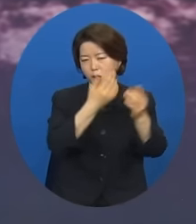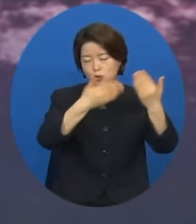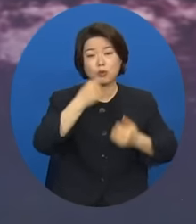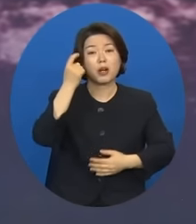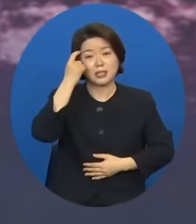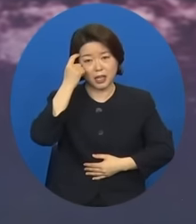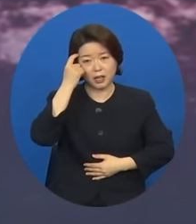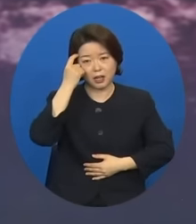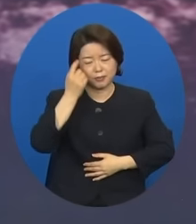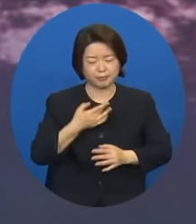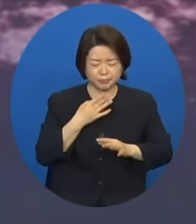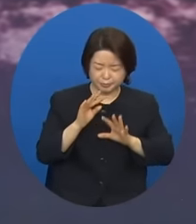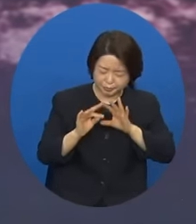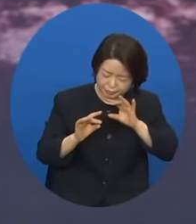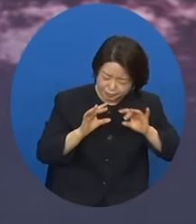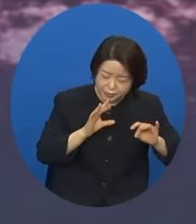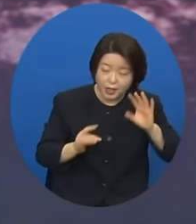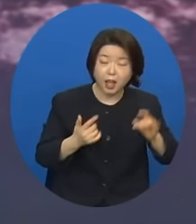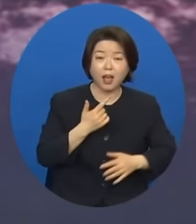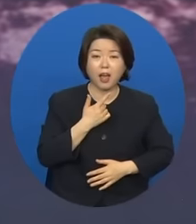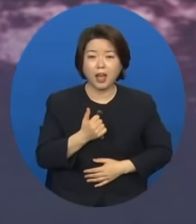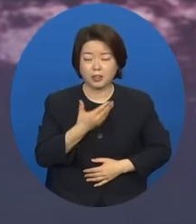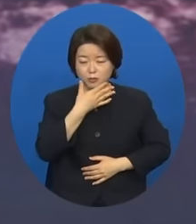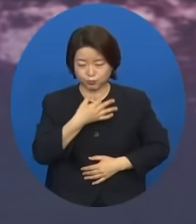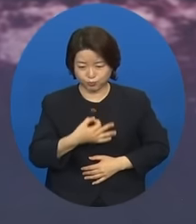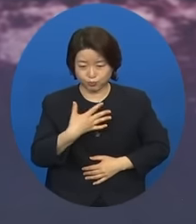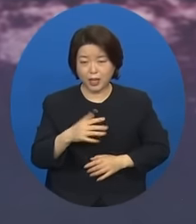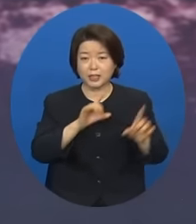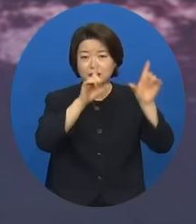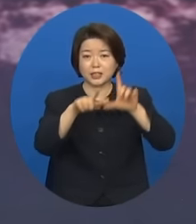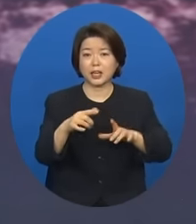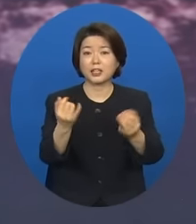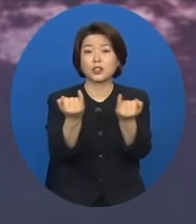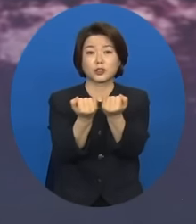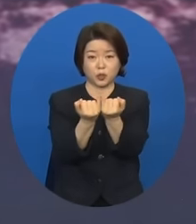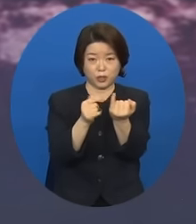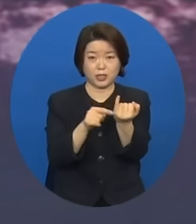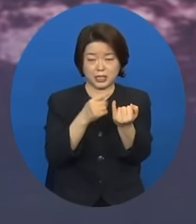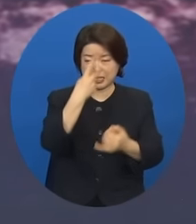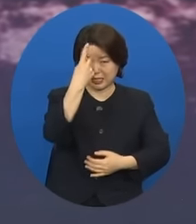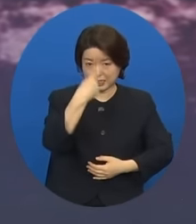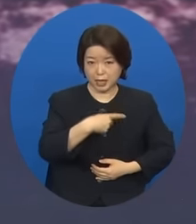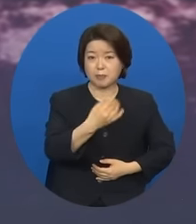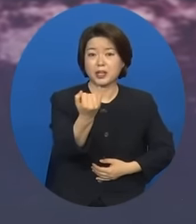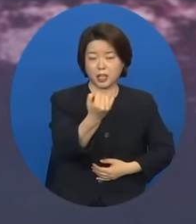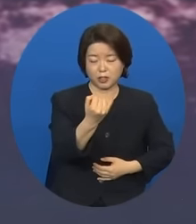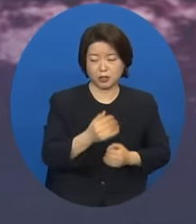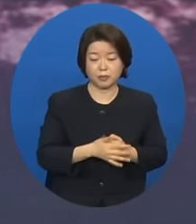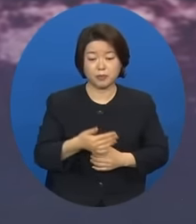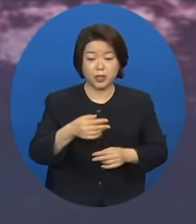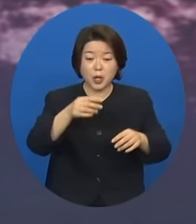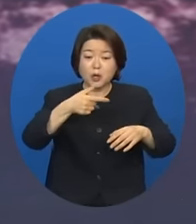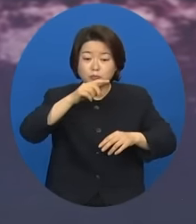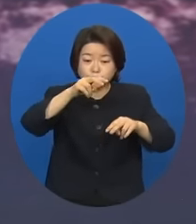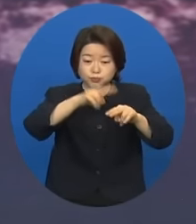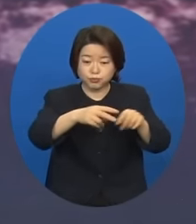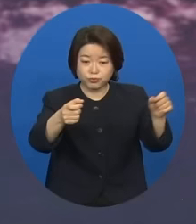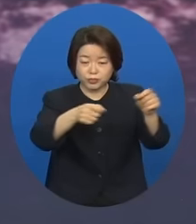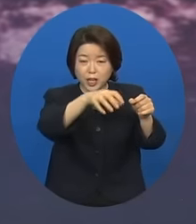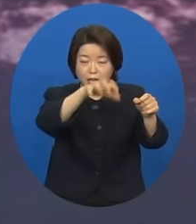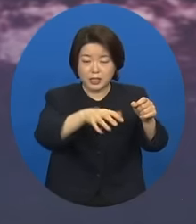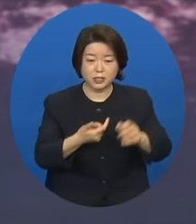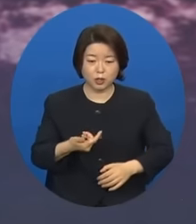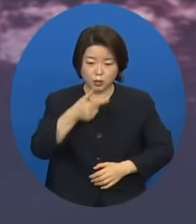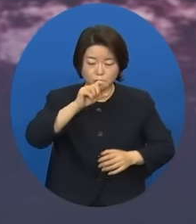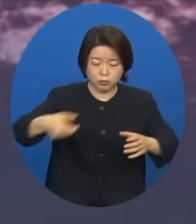그렇게 갈증이 있던 굉장히 불행한 삶을 살았던 여인이 그 여인이죠 그런데 그 우물가에서 물을 어 왔는데